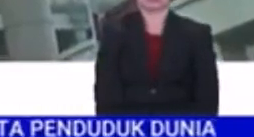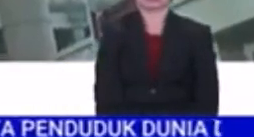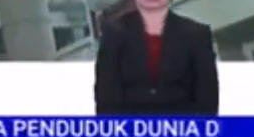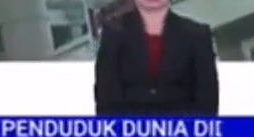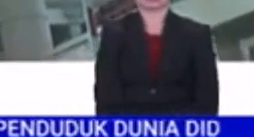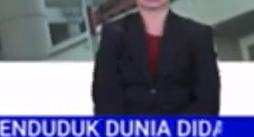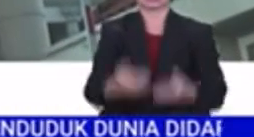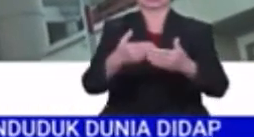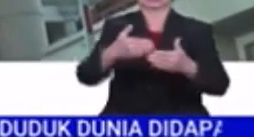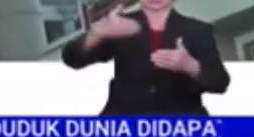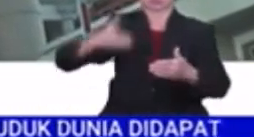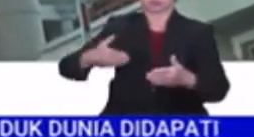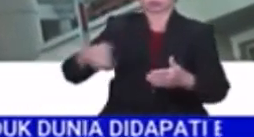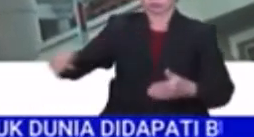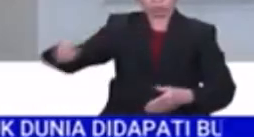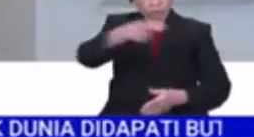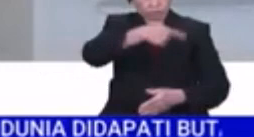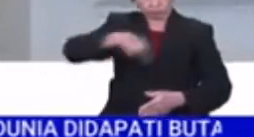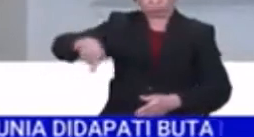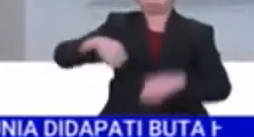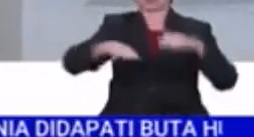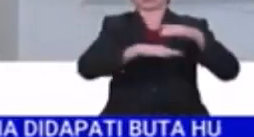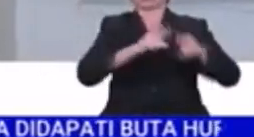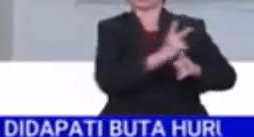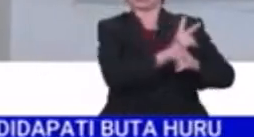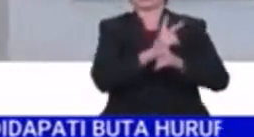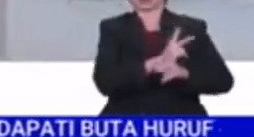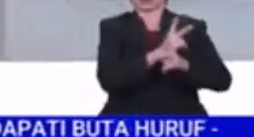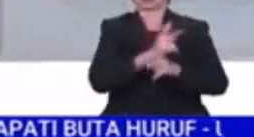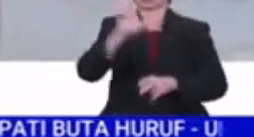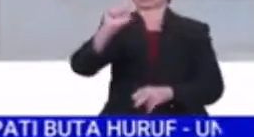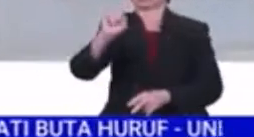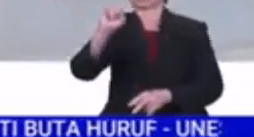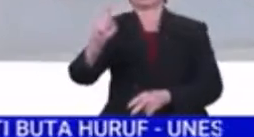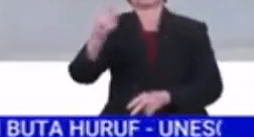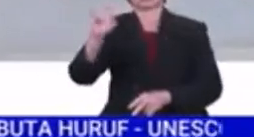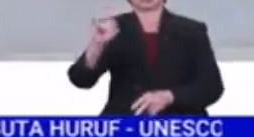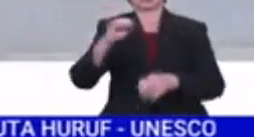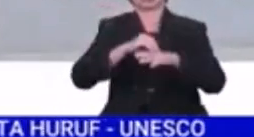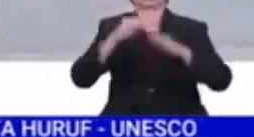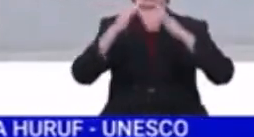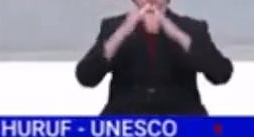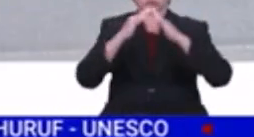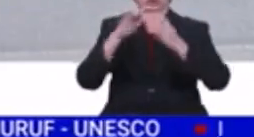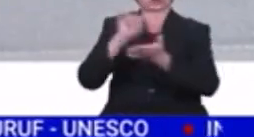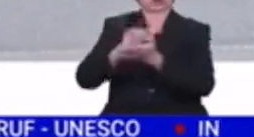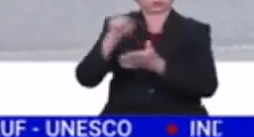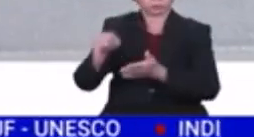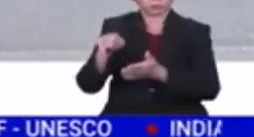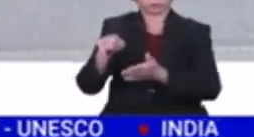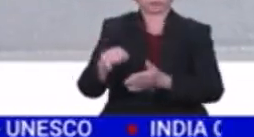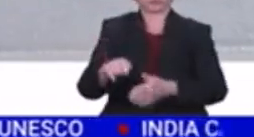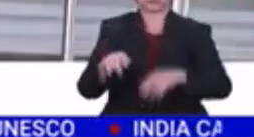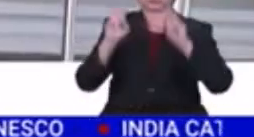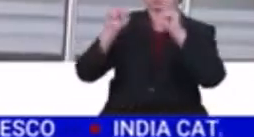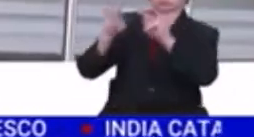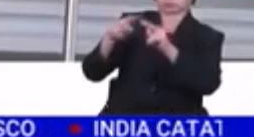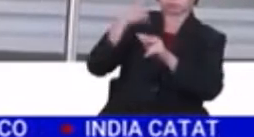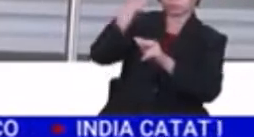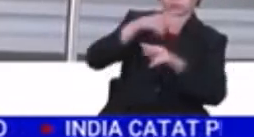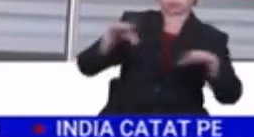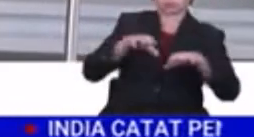Hai sebelum ini Kesuma mereka berada di bawah jagain Siti bainun di rumah perlindungan berkenaan sesi pengecaman itu